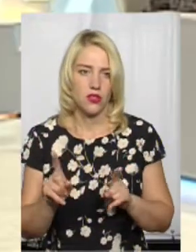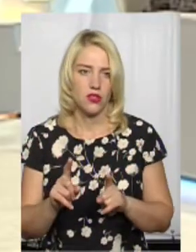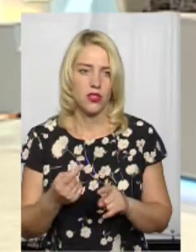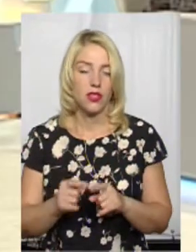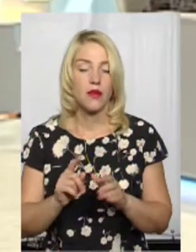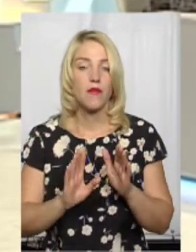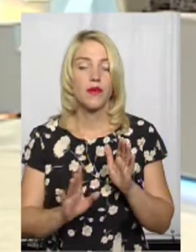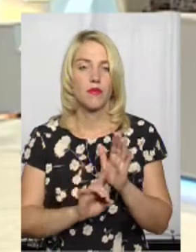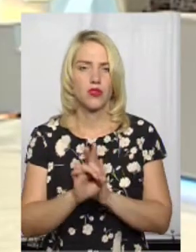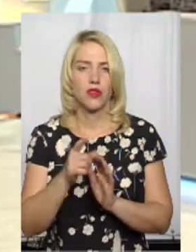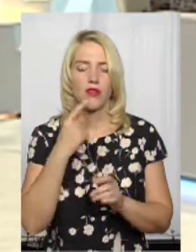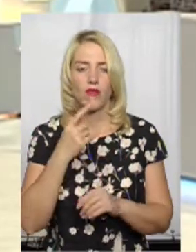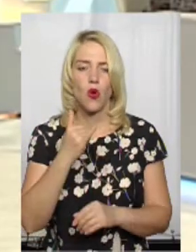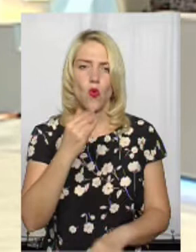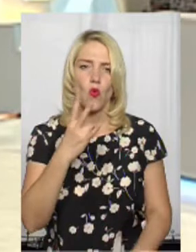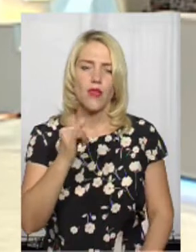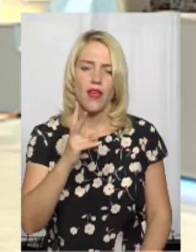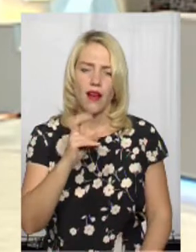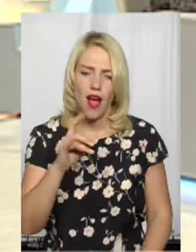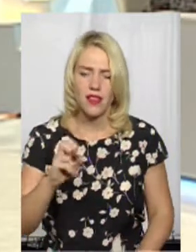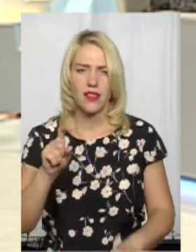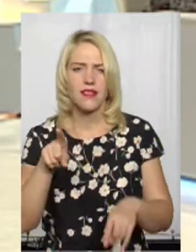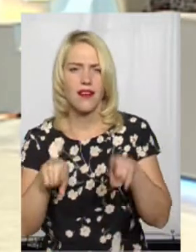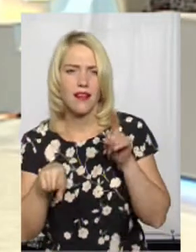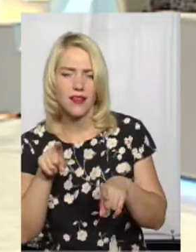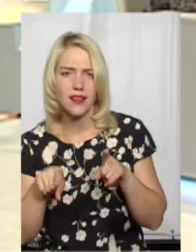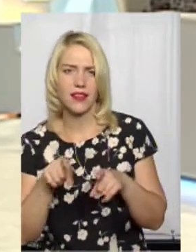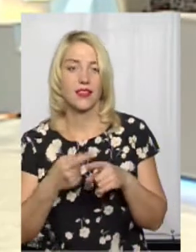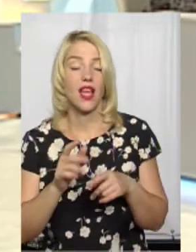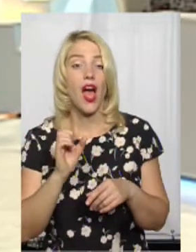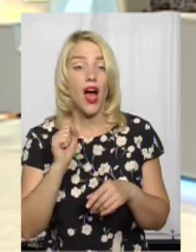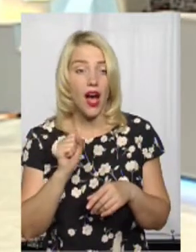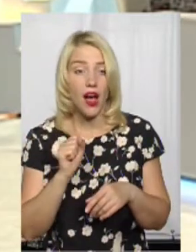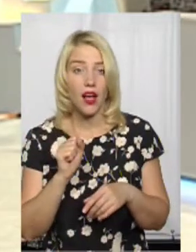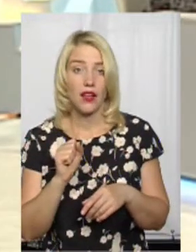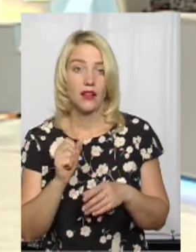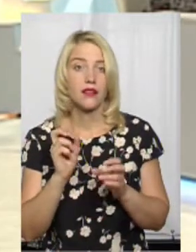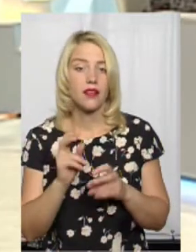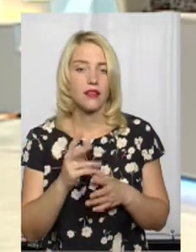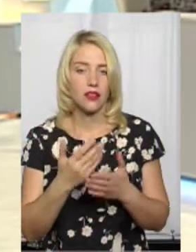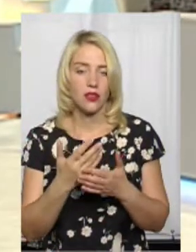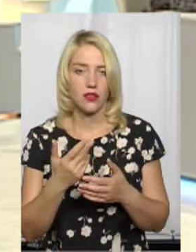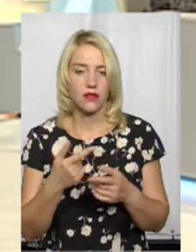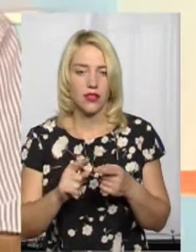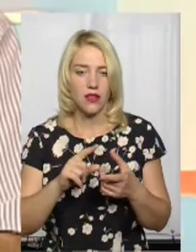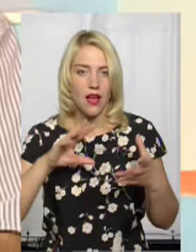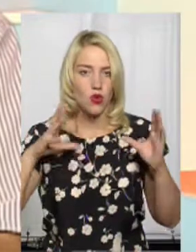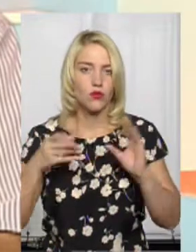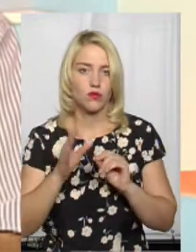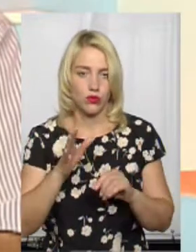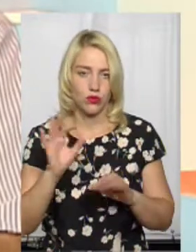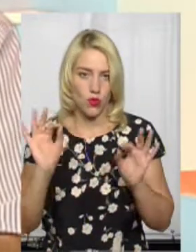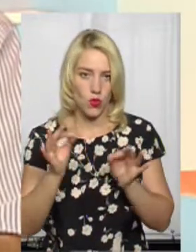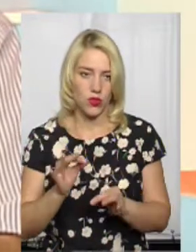тільки початок. Ми зараз говоримо унікальне, рідкісне і так далі. А цеплят, курчат рахують восени, і вже коли